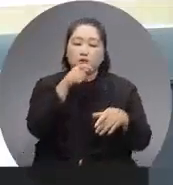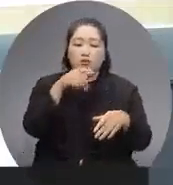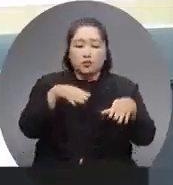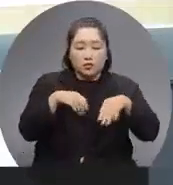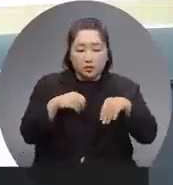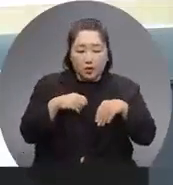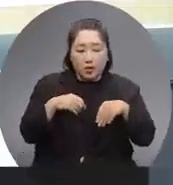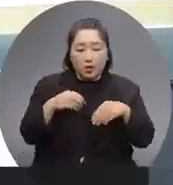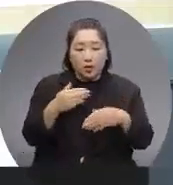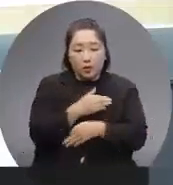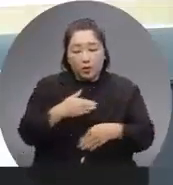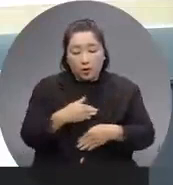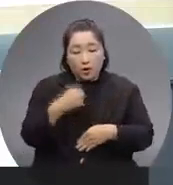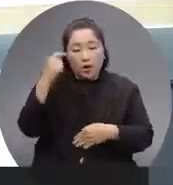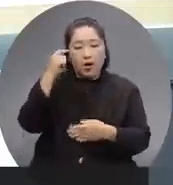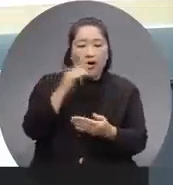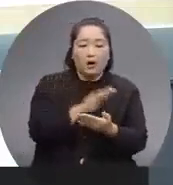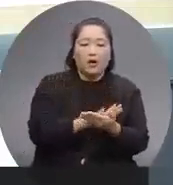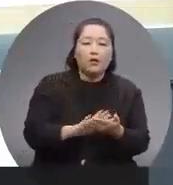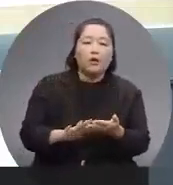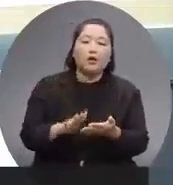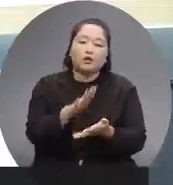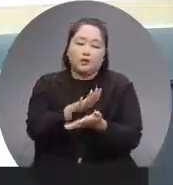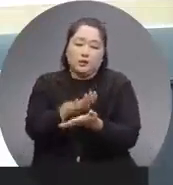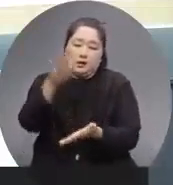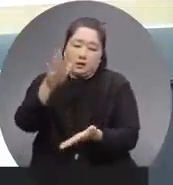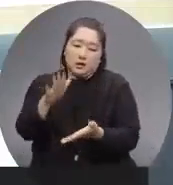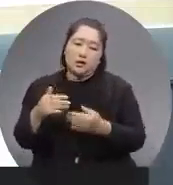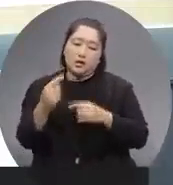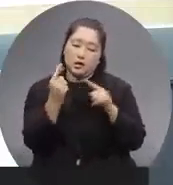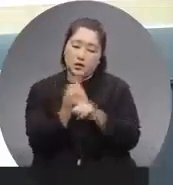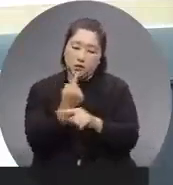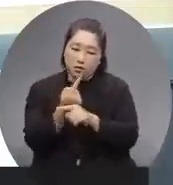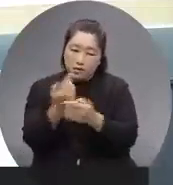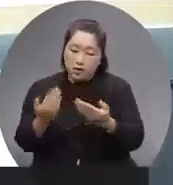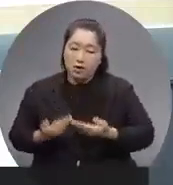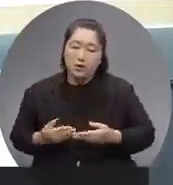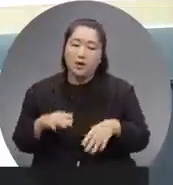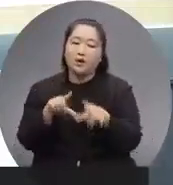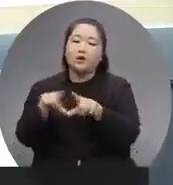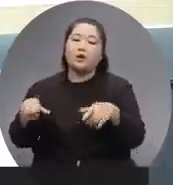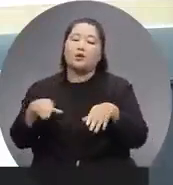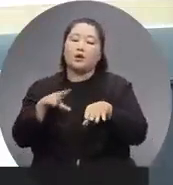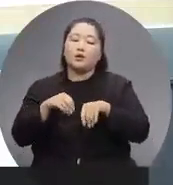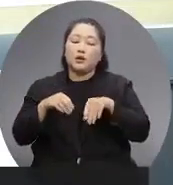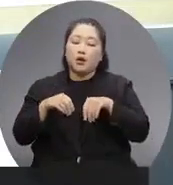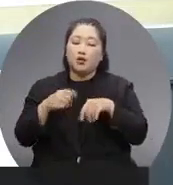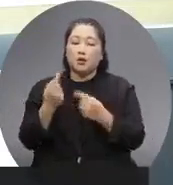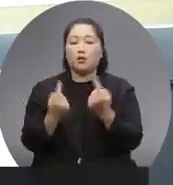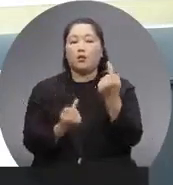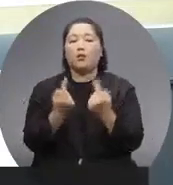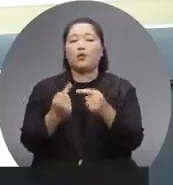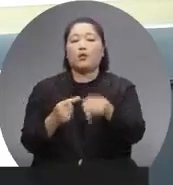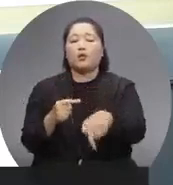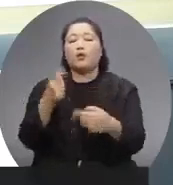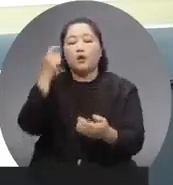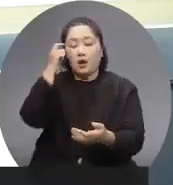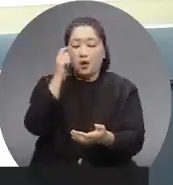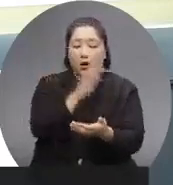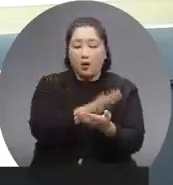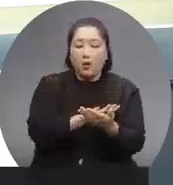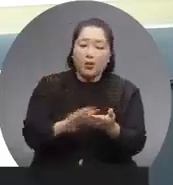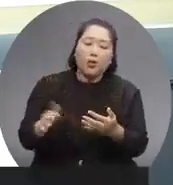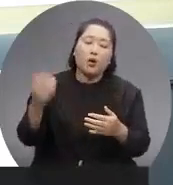이제 개운하고 그 온코나 전신 온열을 받으면요. 그냥 일반 사우나에서 이렇게